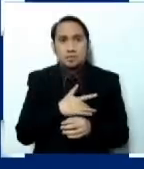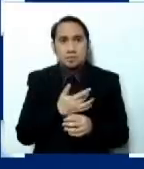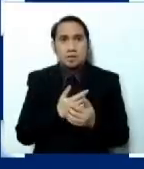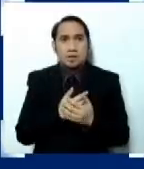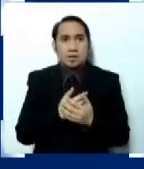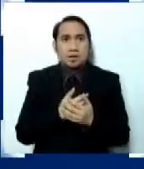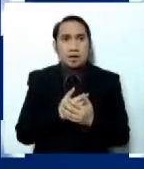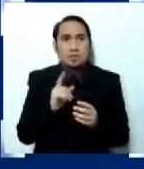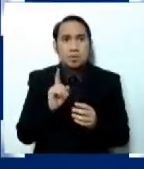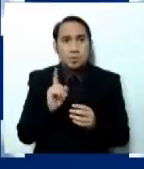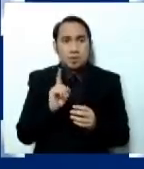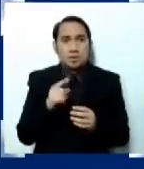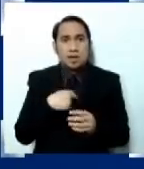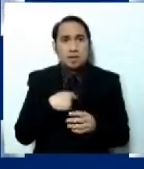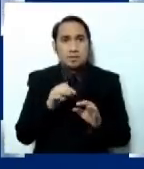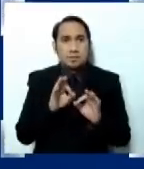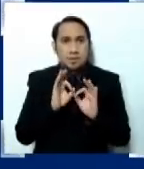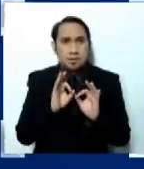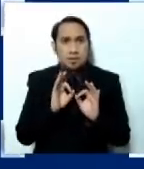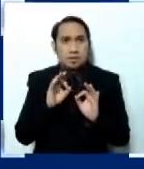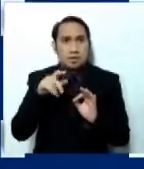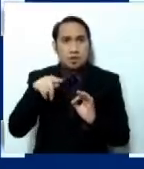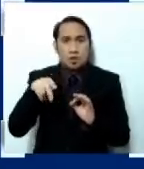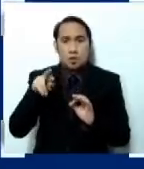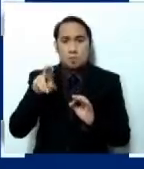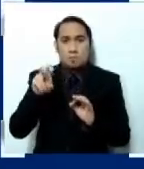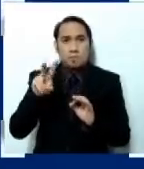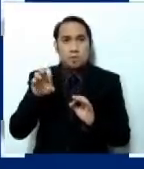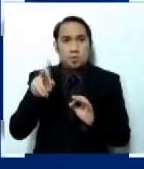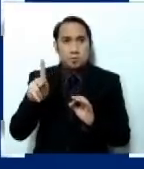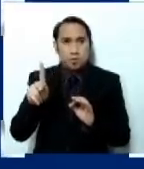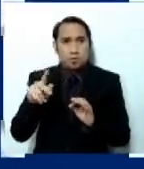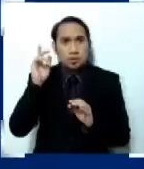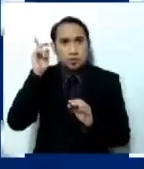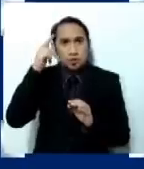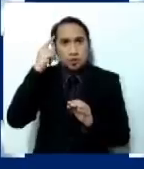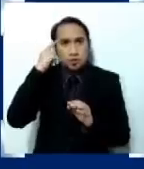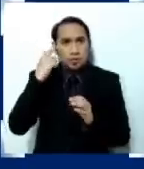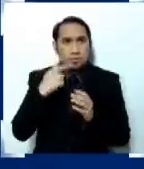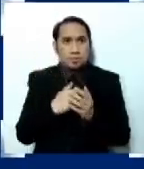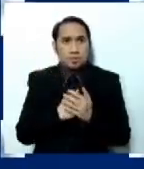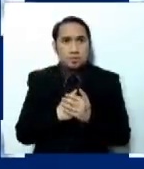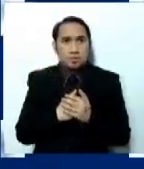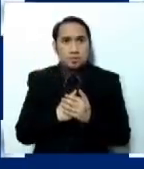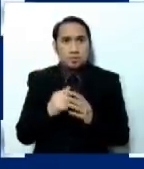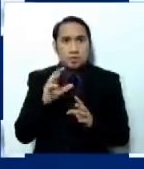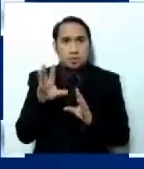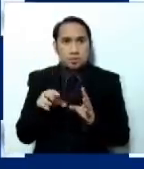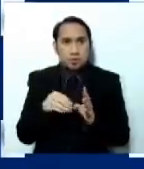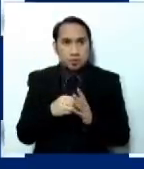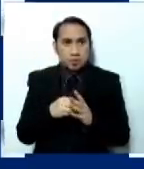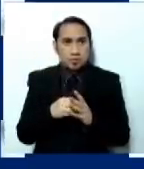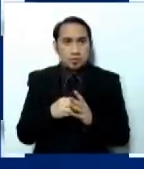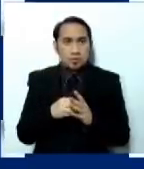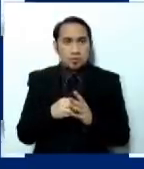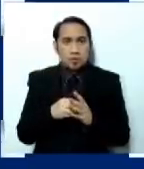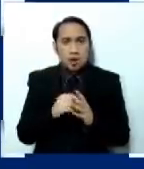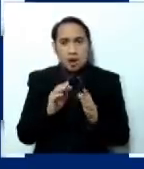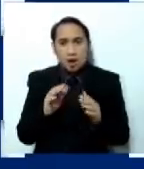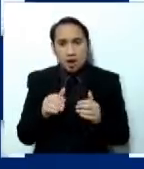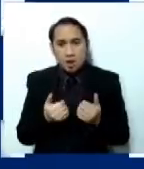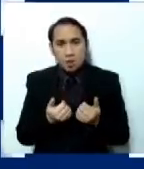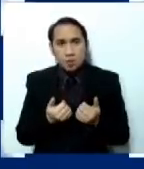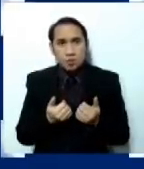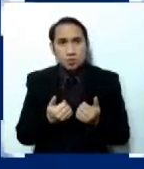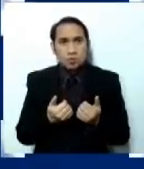the government is so vague. So as to include any kind of provocation. It did not